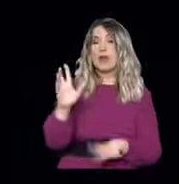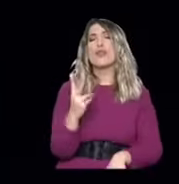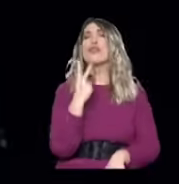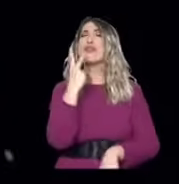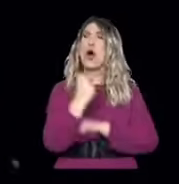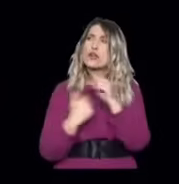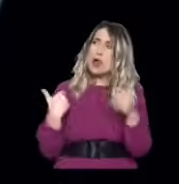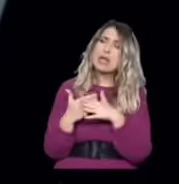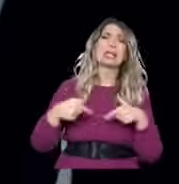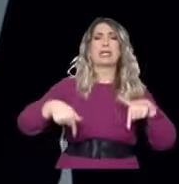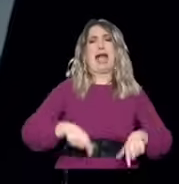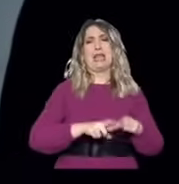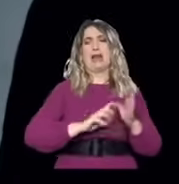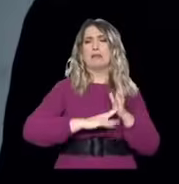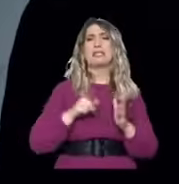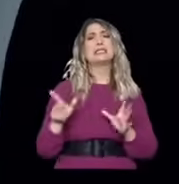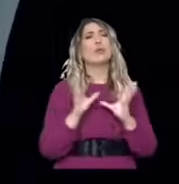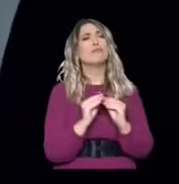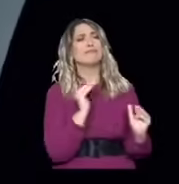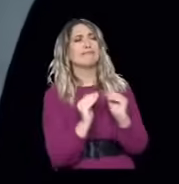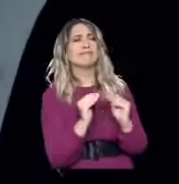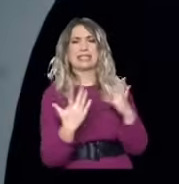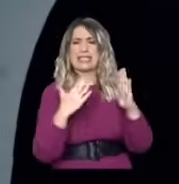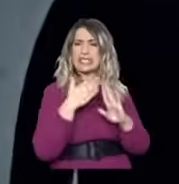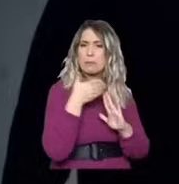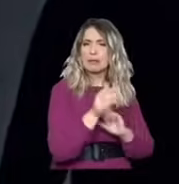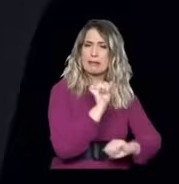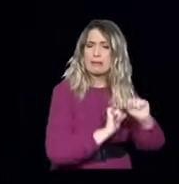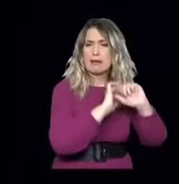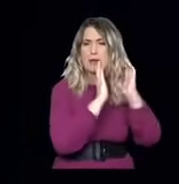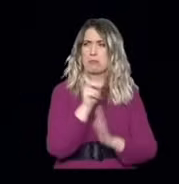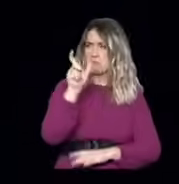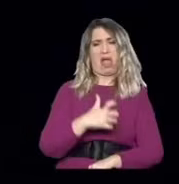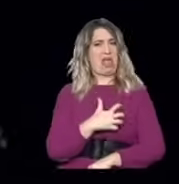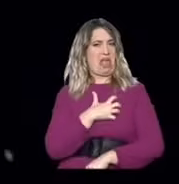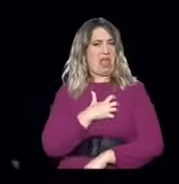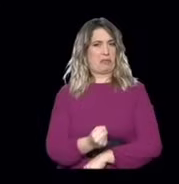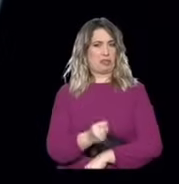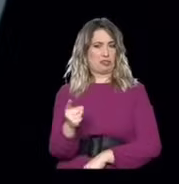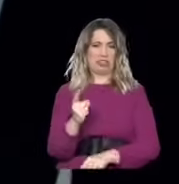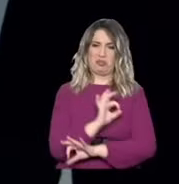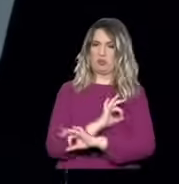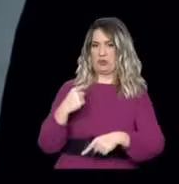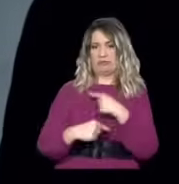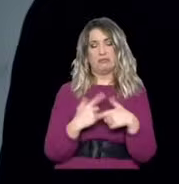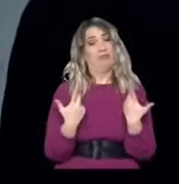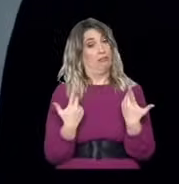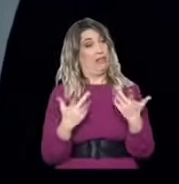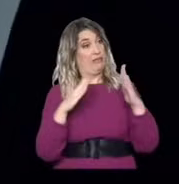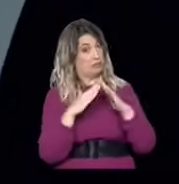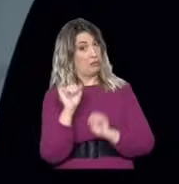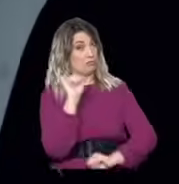είναι υπάλληλος της εταιρείας με καθήκοντα φροντίδας της οικίας και αποτελούσε άτομο εμπιστοσύνης της παθούσας. Παρόλο που φρόντιζε την οικία